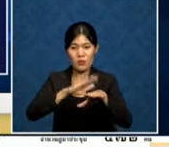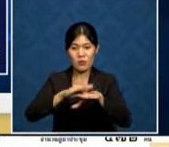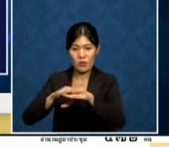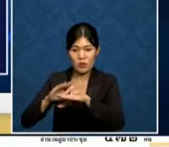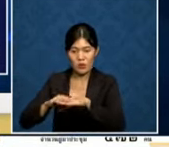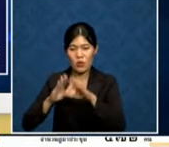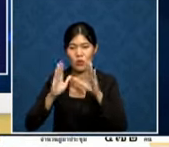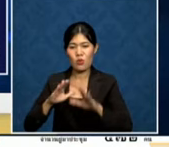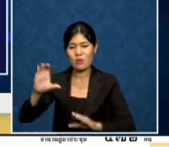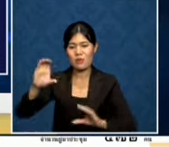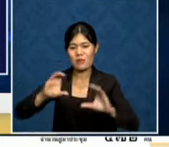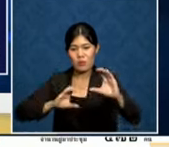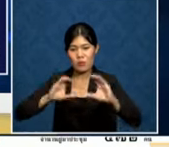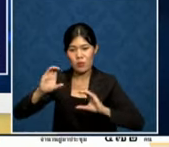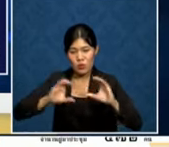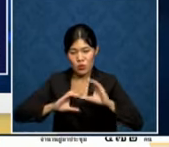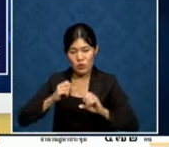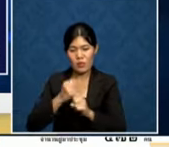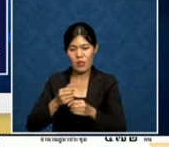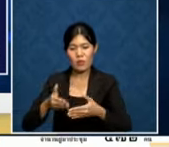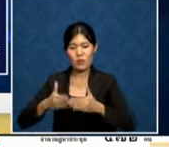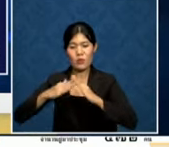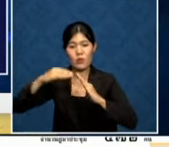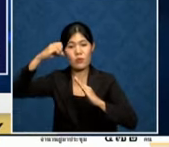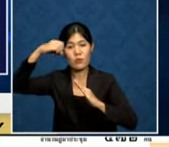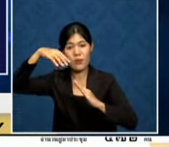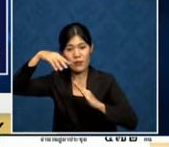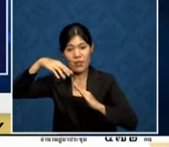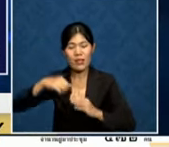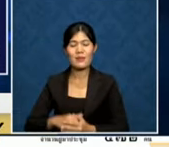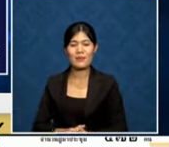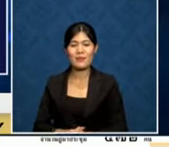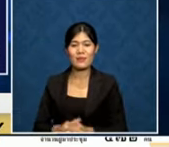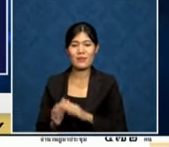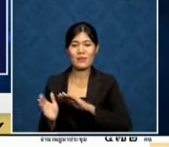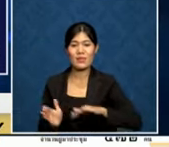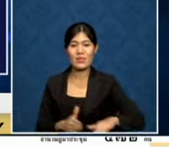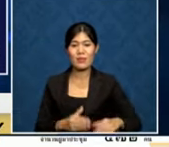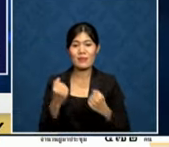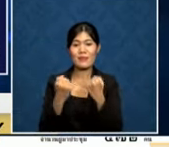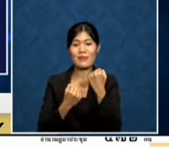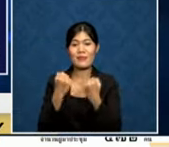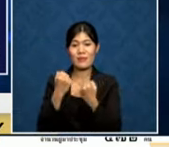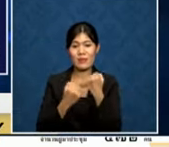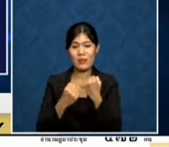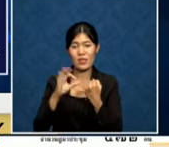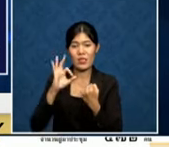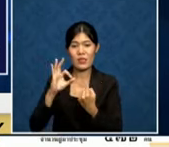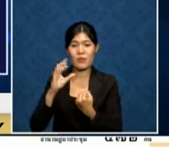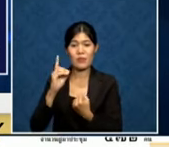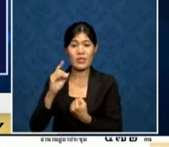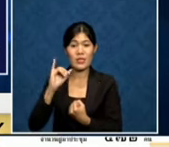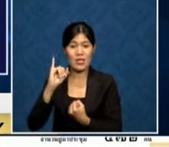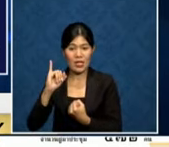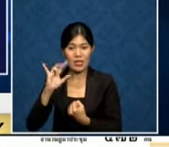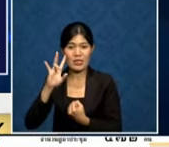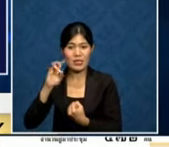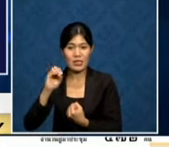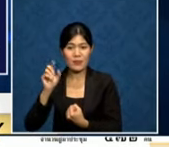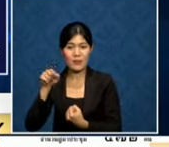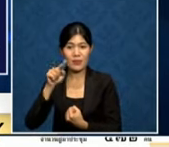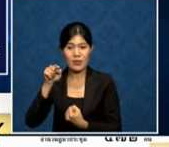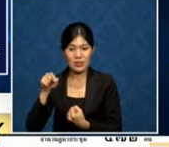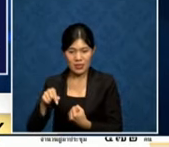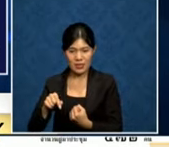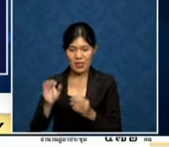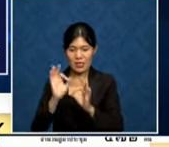โรงไฟฟ้าพวกนี้ครับหรือแม้จะเป็นภาคยานยนต์ครับที่ตัวเลขของ fdiมากกว่า 70%ครับที่เน้นการลงทุนในอุตสาหกรรม